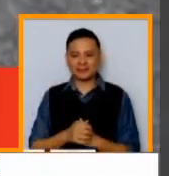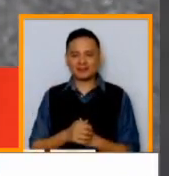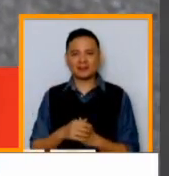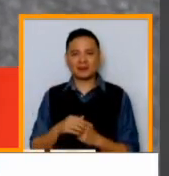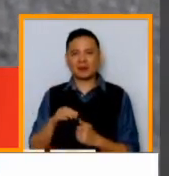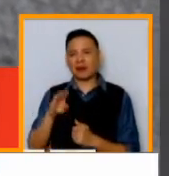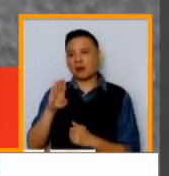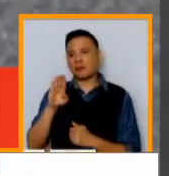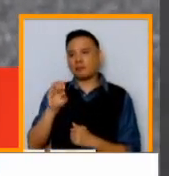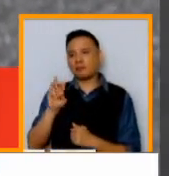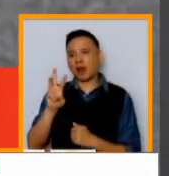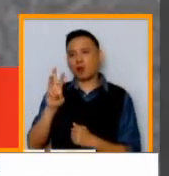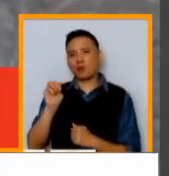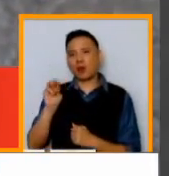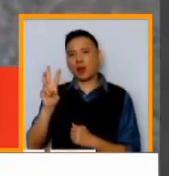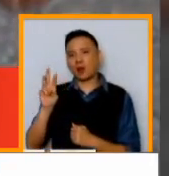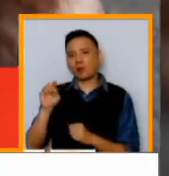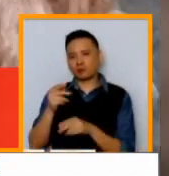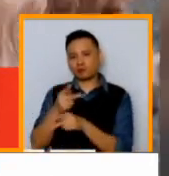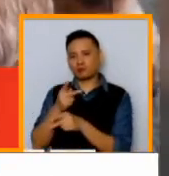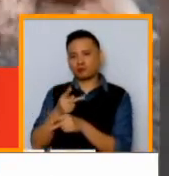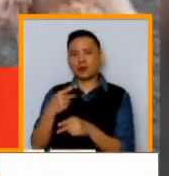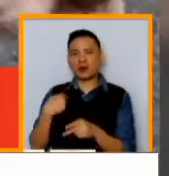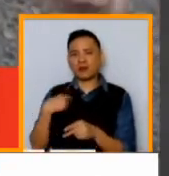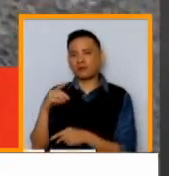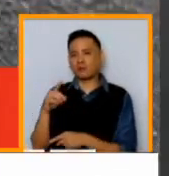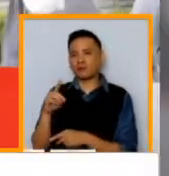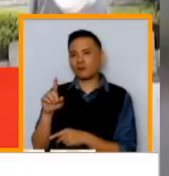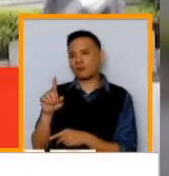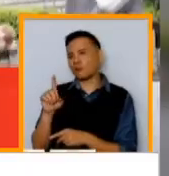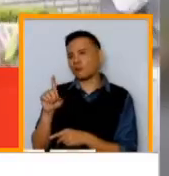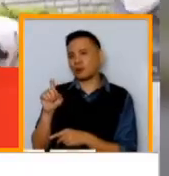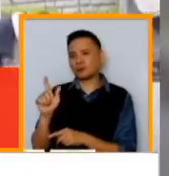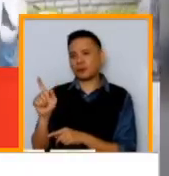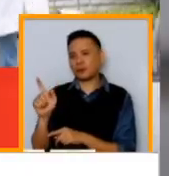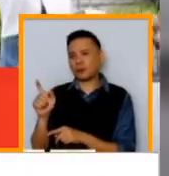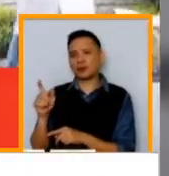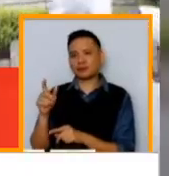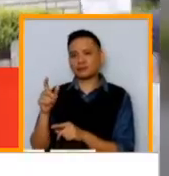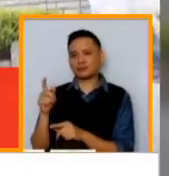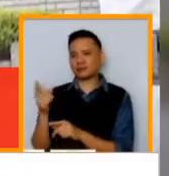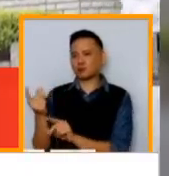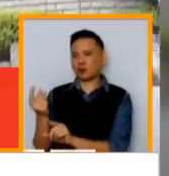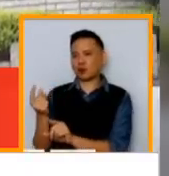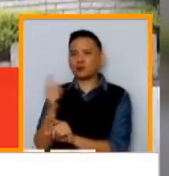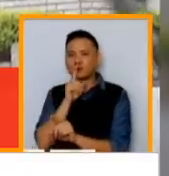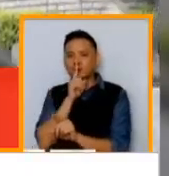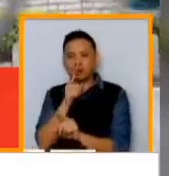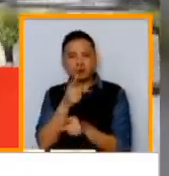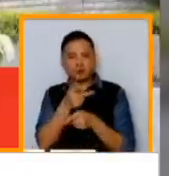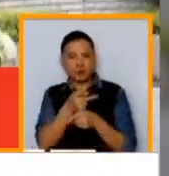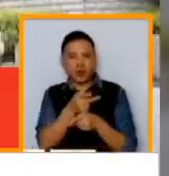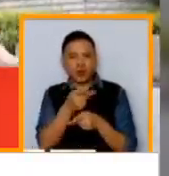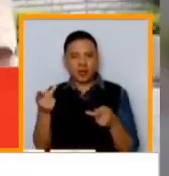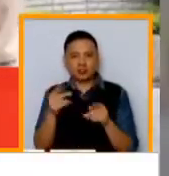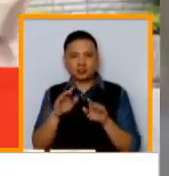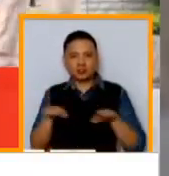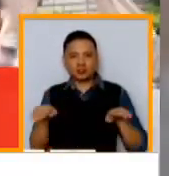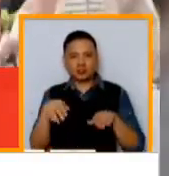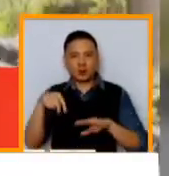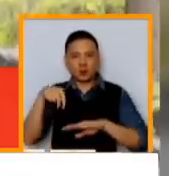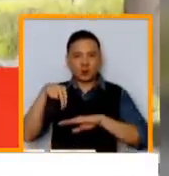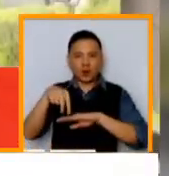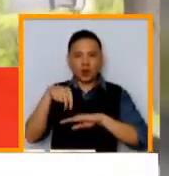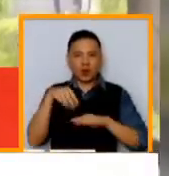Nasa 150 ang kanilang members. Ang kanilang misyon, protektahan ang mga batang naglalakad sa kalsada. Sabi ng isang